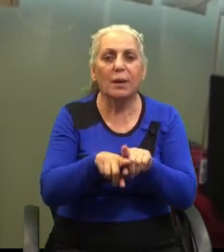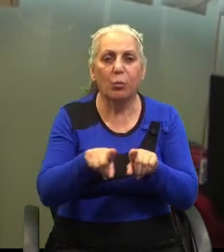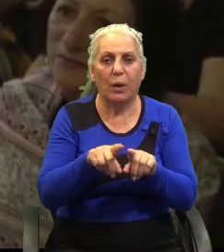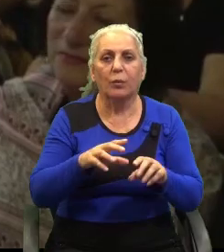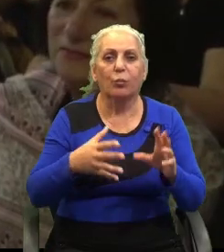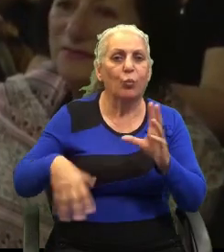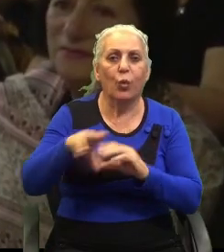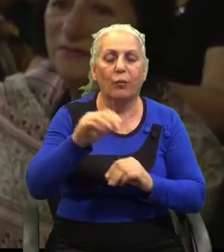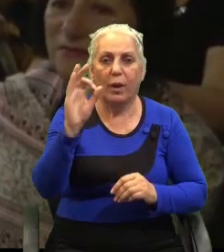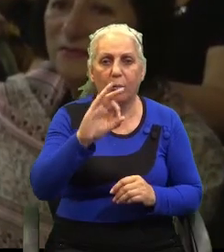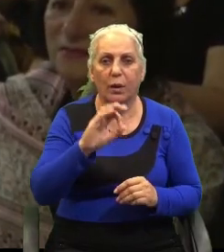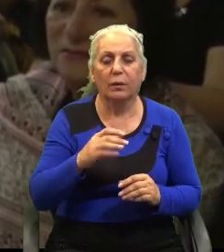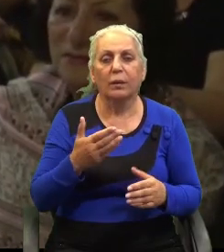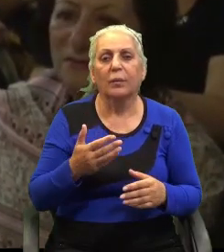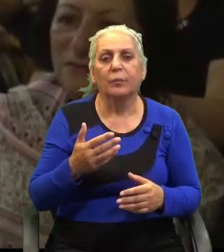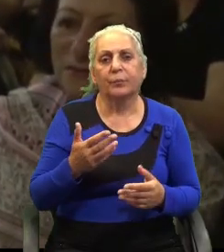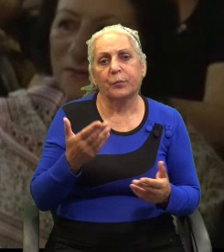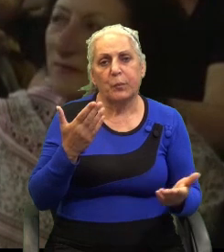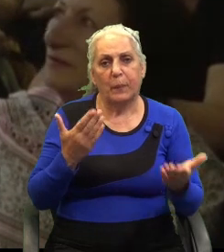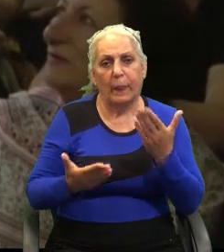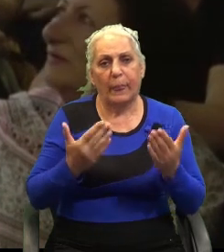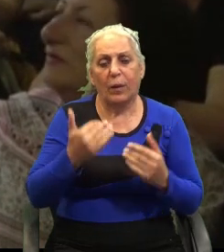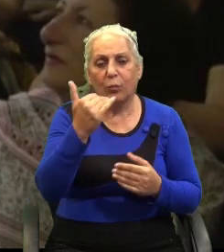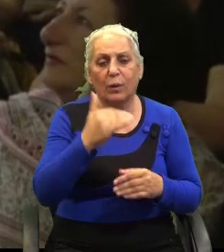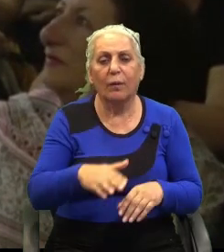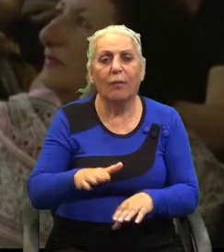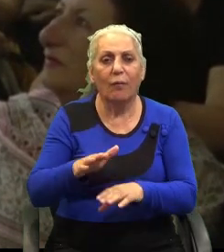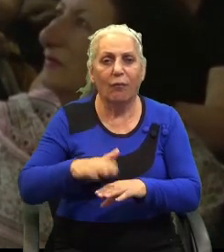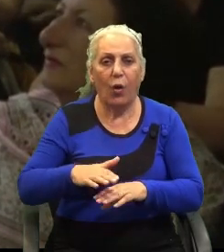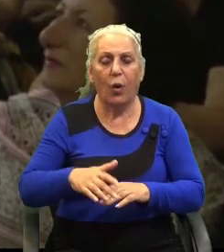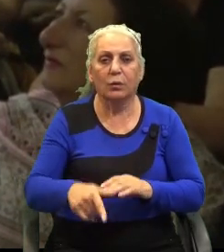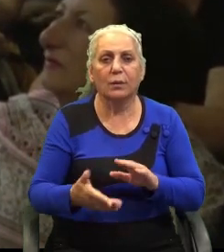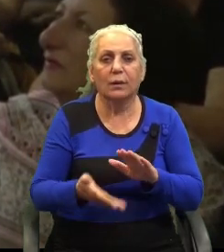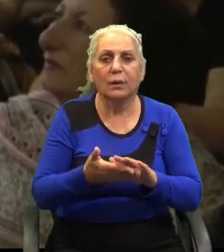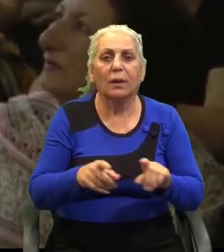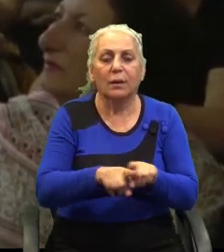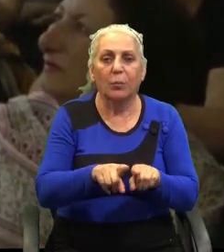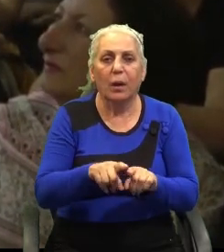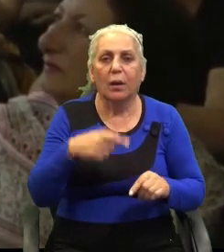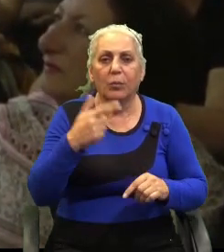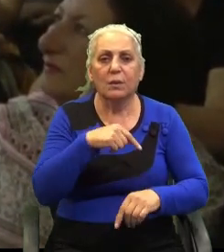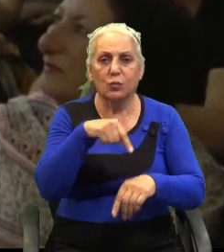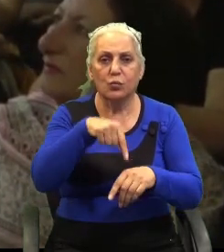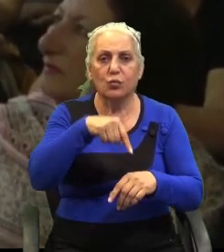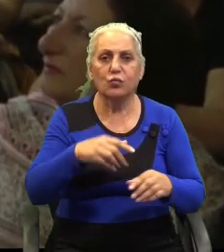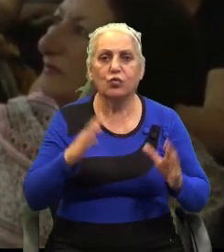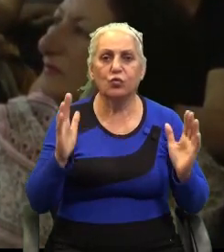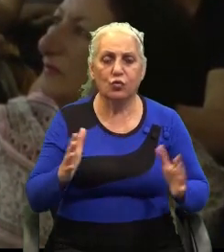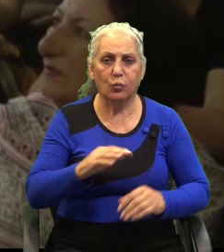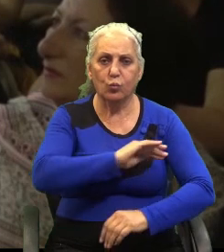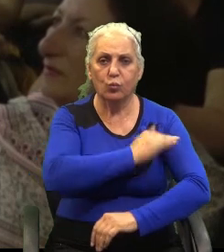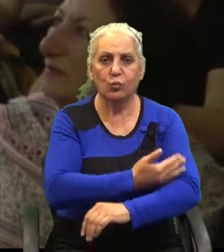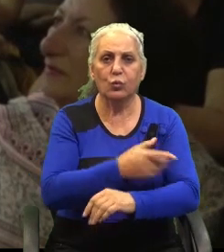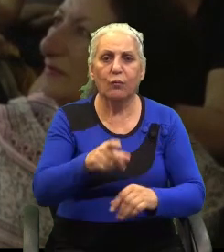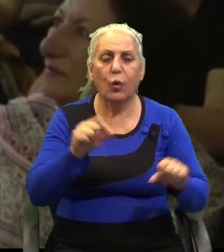համար։ Երևի թե իր ոտնաթաթի տակ այդ զգայարանները շատ ուժեղ էին, որ նա կարողանում էր զգալ